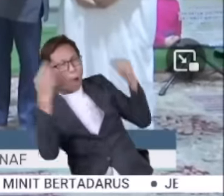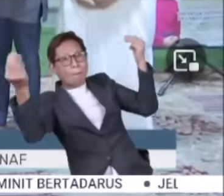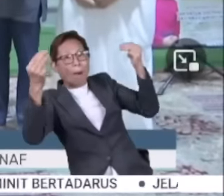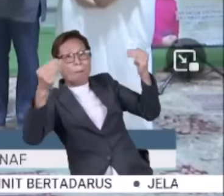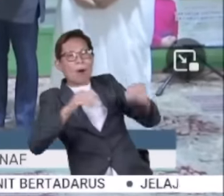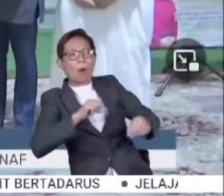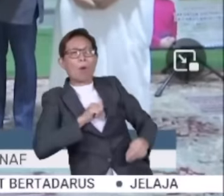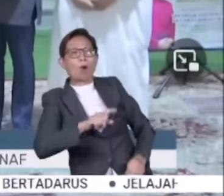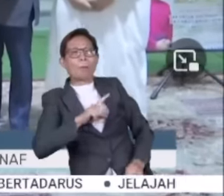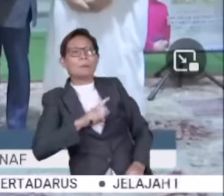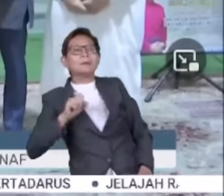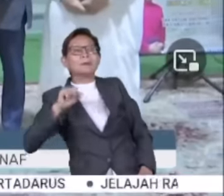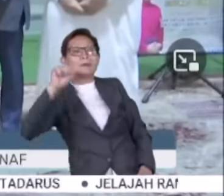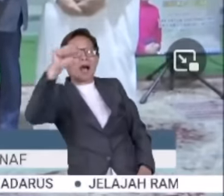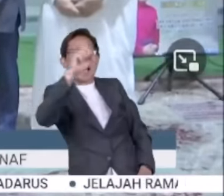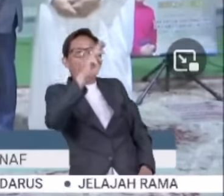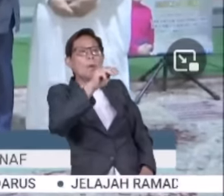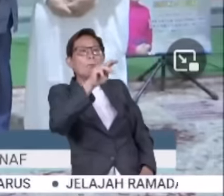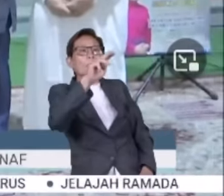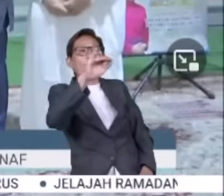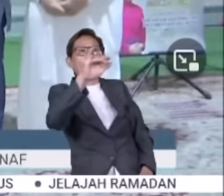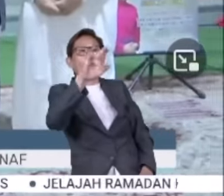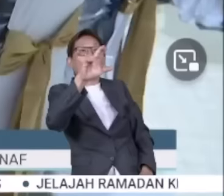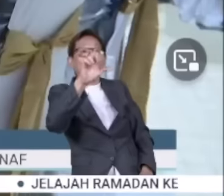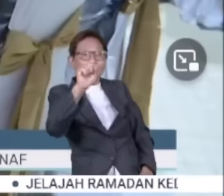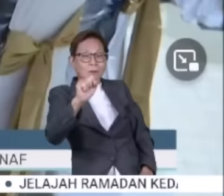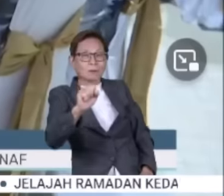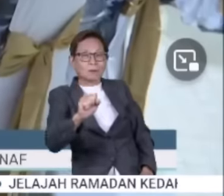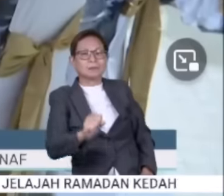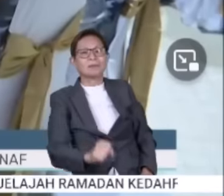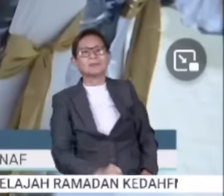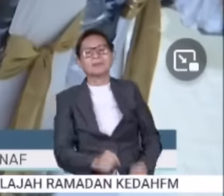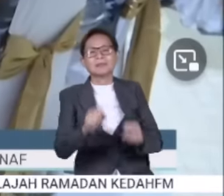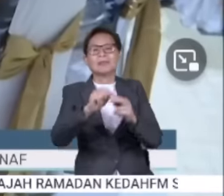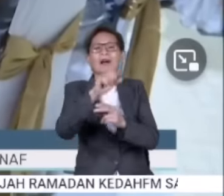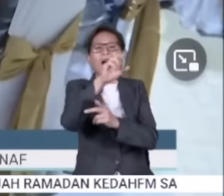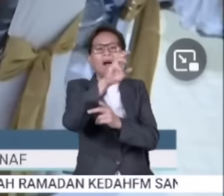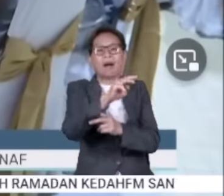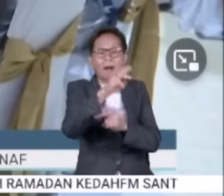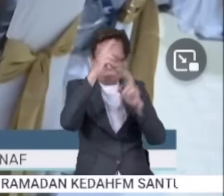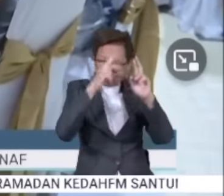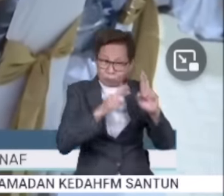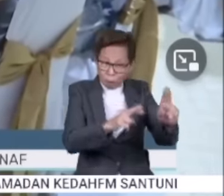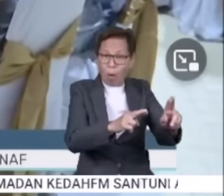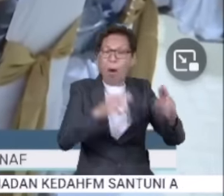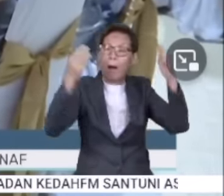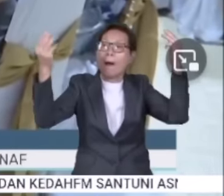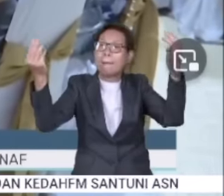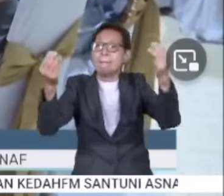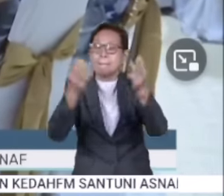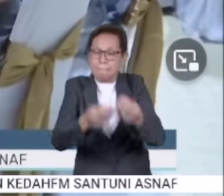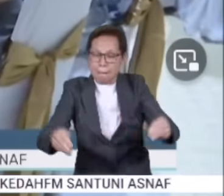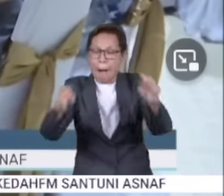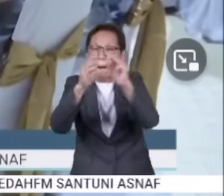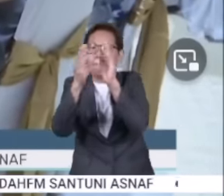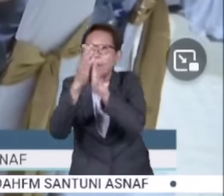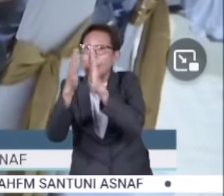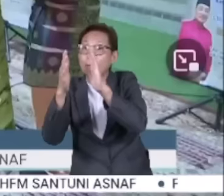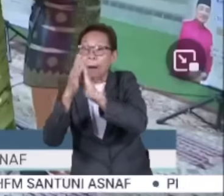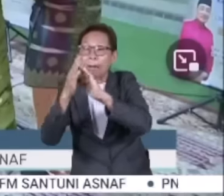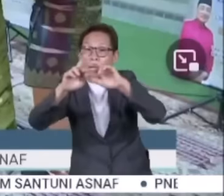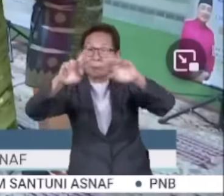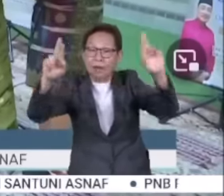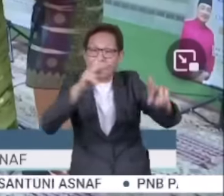Majlis Ugama Islam Sabah MUIS kepada Akademi Quranis Al-Mubarak, Masjid Bandaraya Kota Kinabalu. Dalam pada